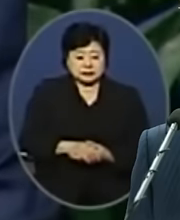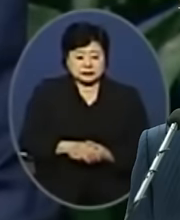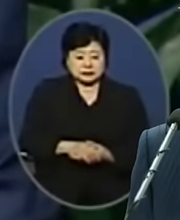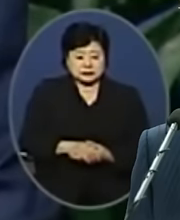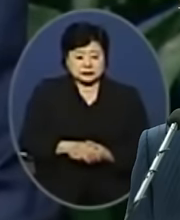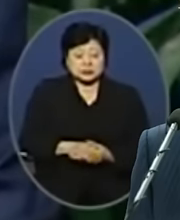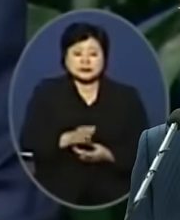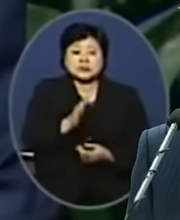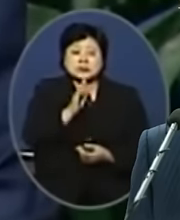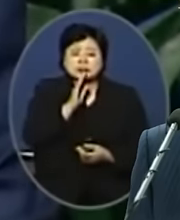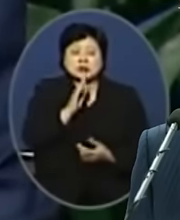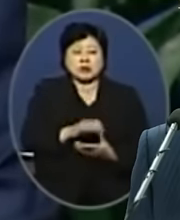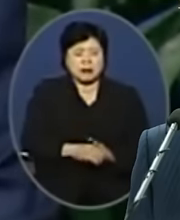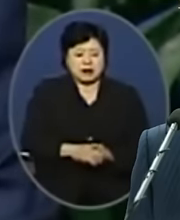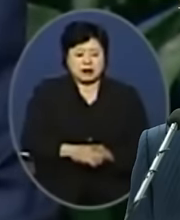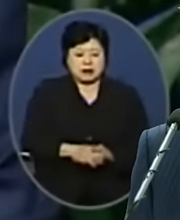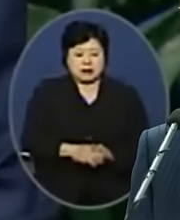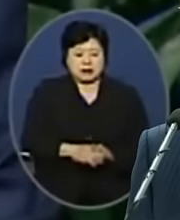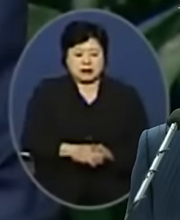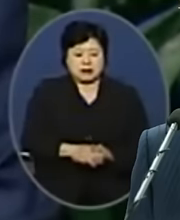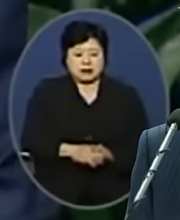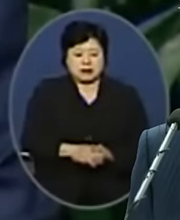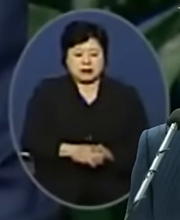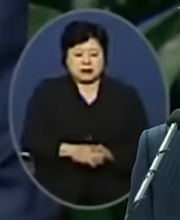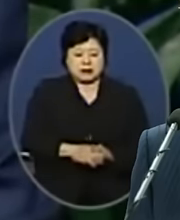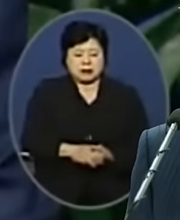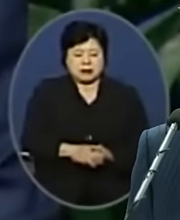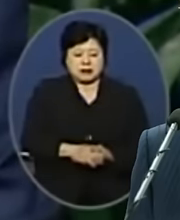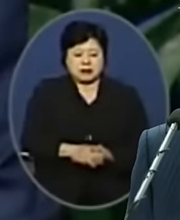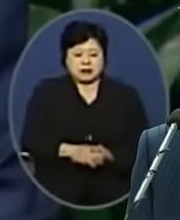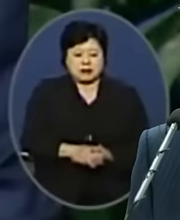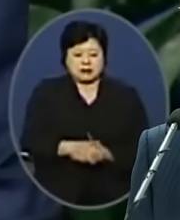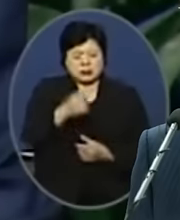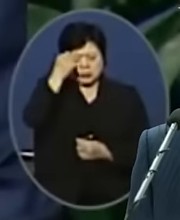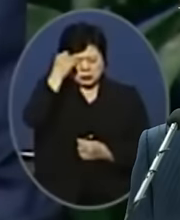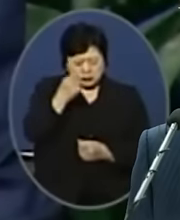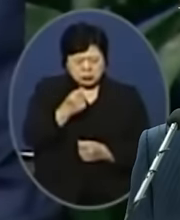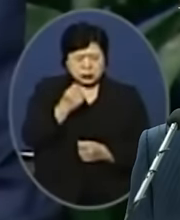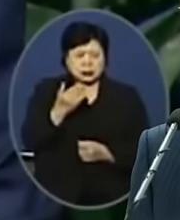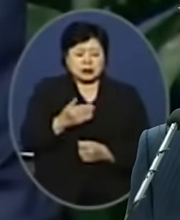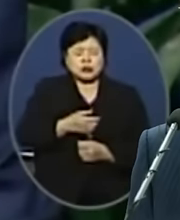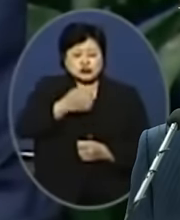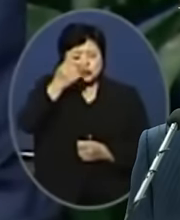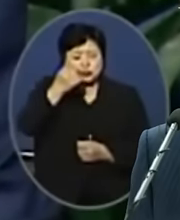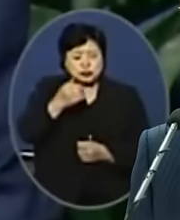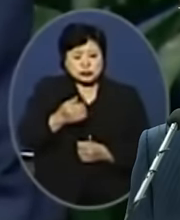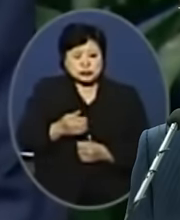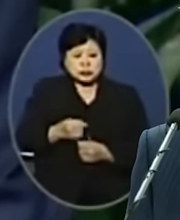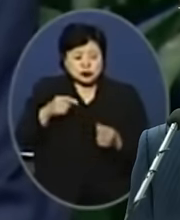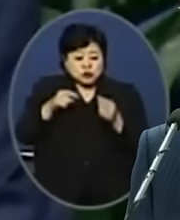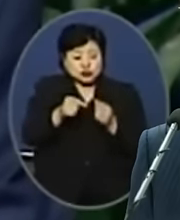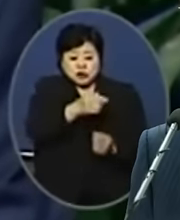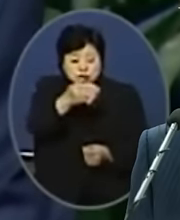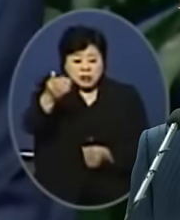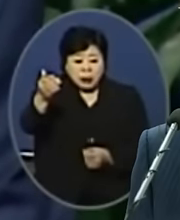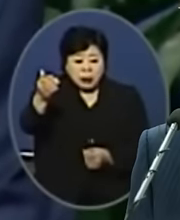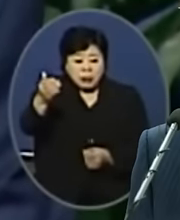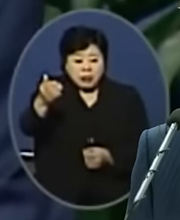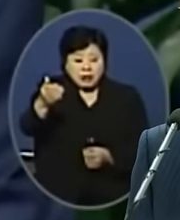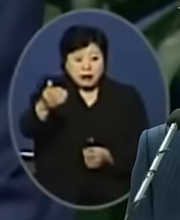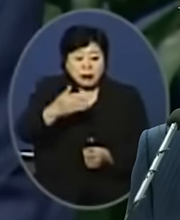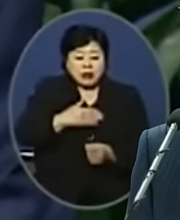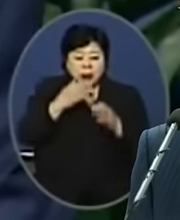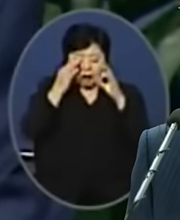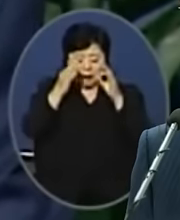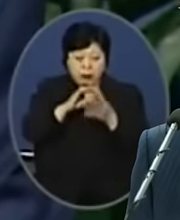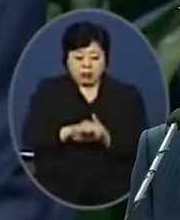이게 정말 여러분 우리가 단단히 기억해 봐야 될 것입니다. 꿈은 죽일 수 있느냐, 그것을 우리가 알아보는